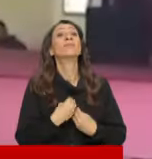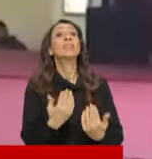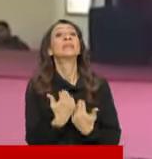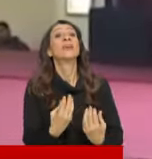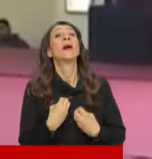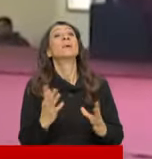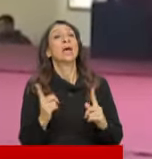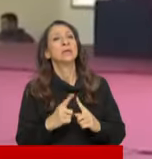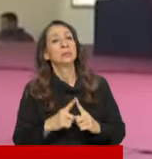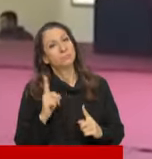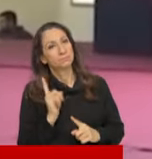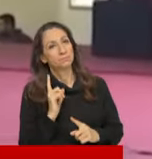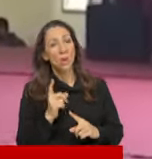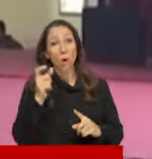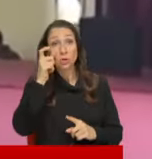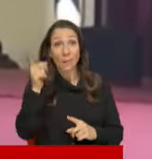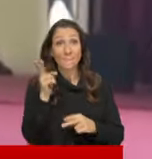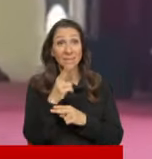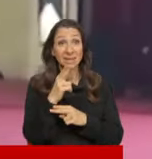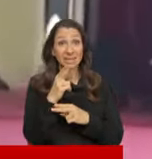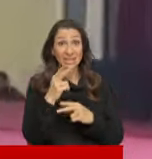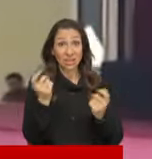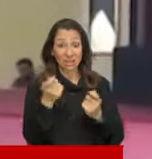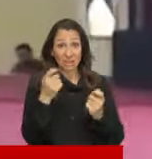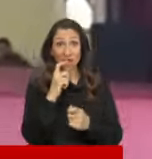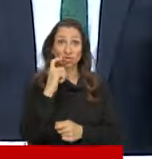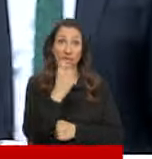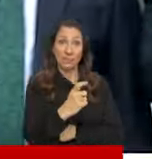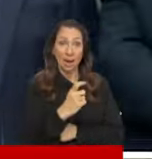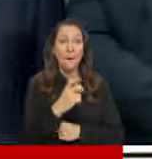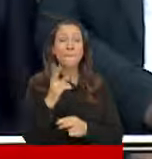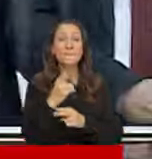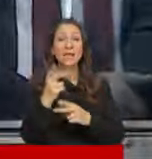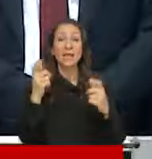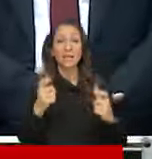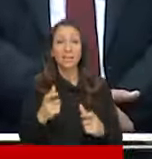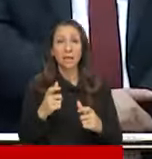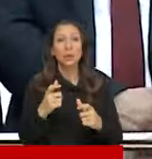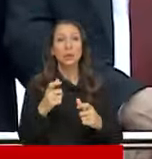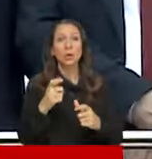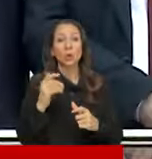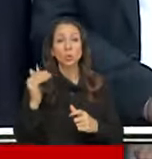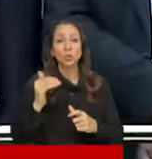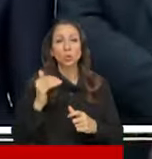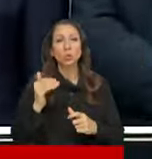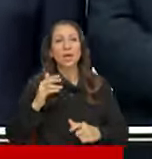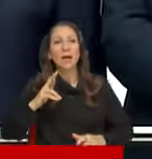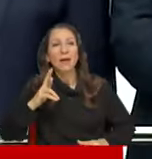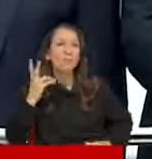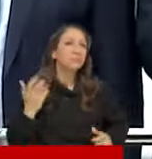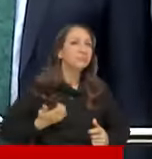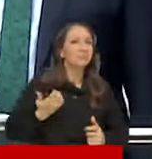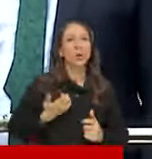hesaplaşacağız ifadeleri Özgür Özel'in Balıkesir mesaisinde verdiği yanıtlar Balıkesir ne ucuz kaba dayılar